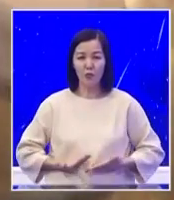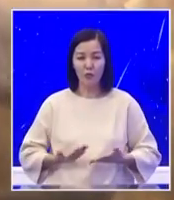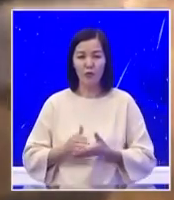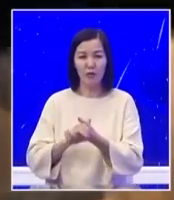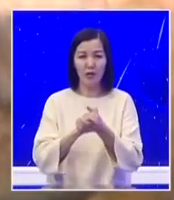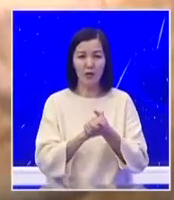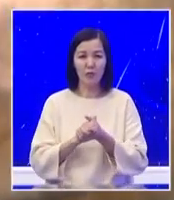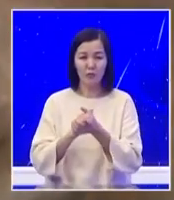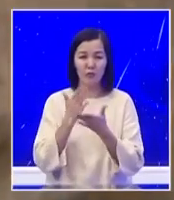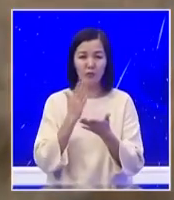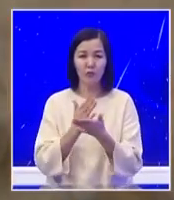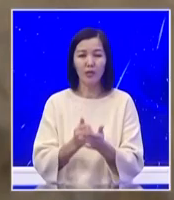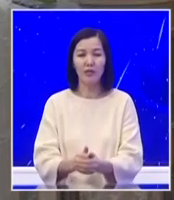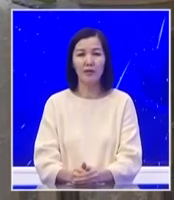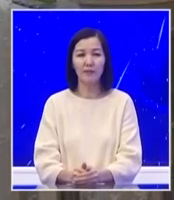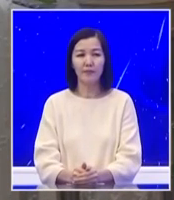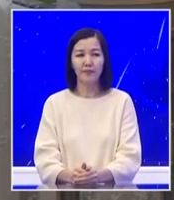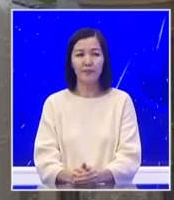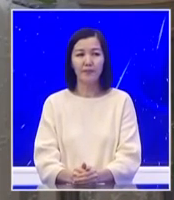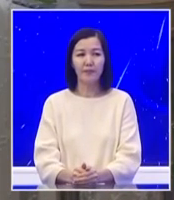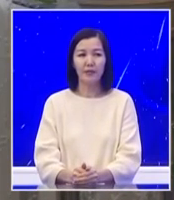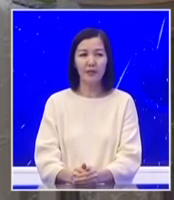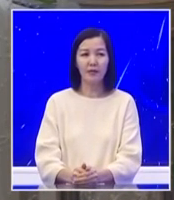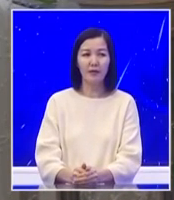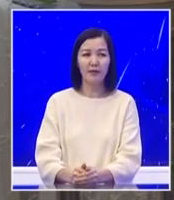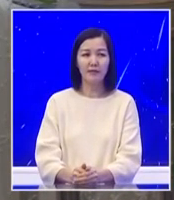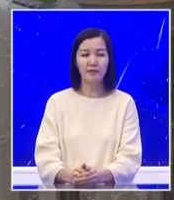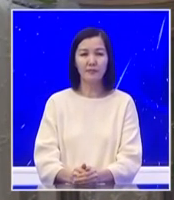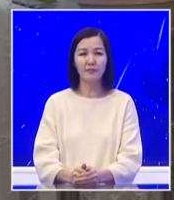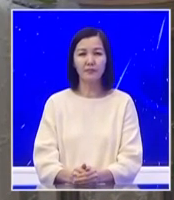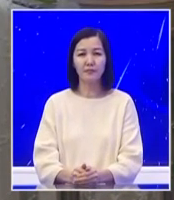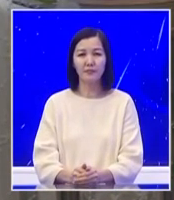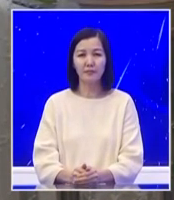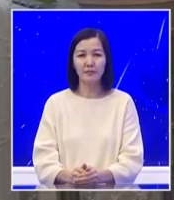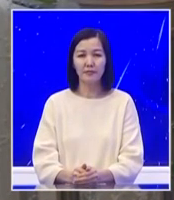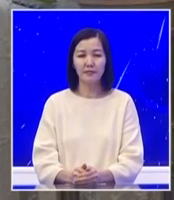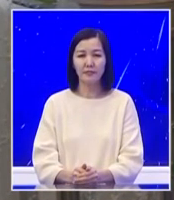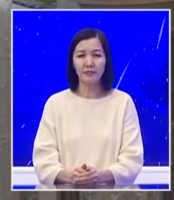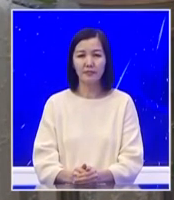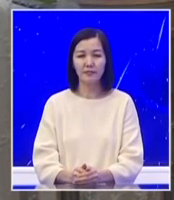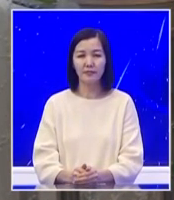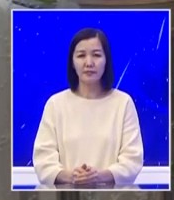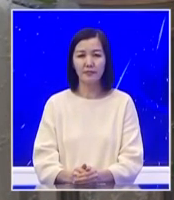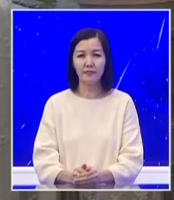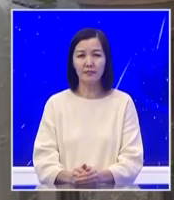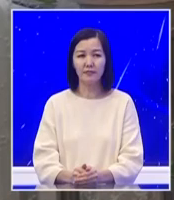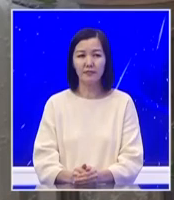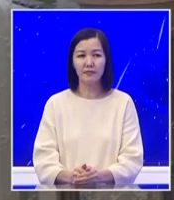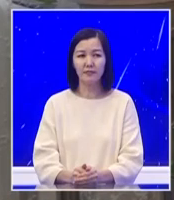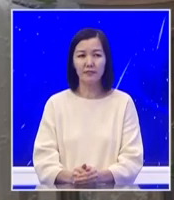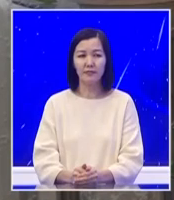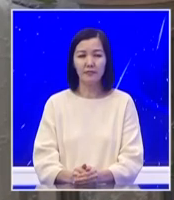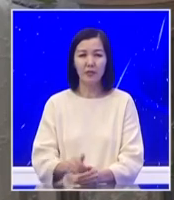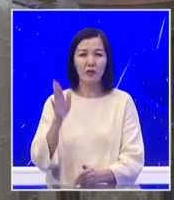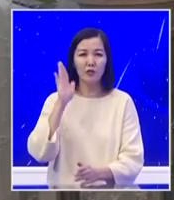тәтті өмір сүріп жатыр. Был, наверное, не только днем, но и ночью с нами Амандық Ғаббасович Баталов.